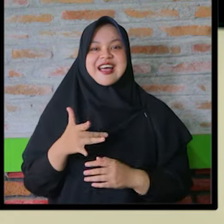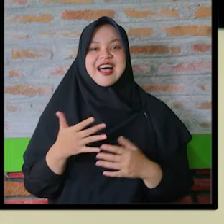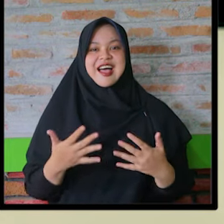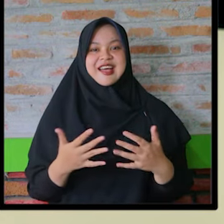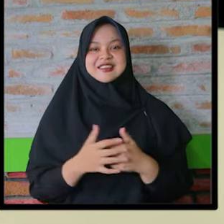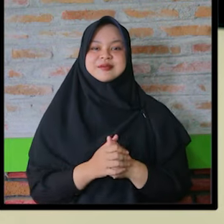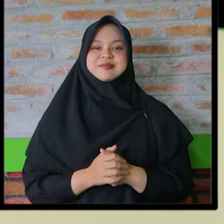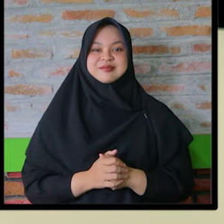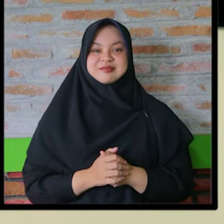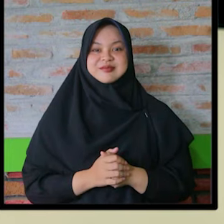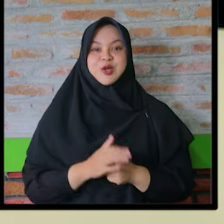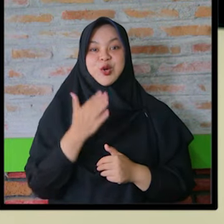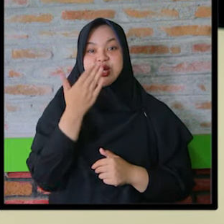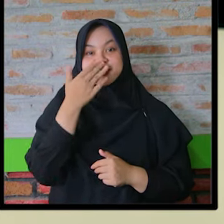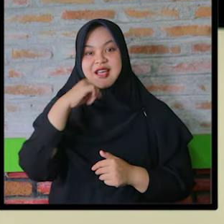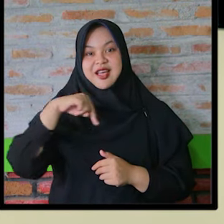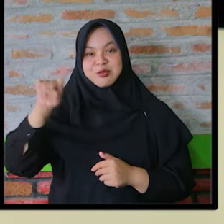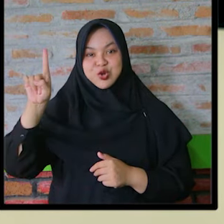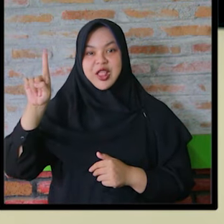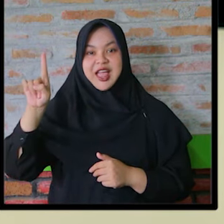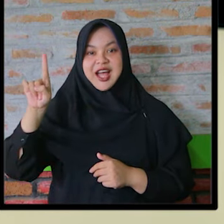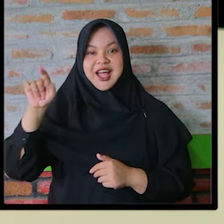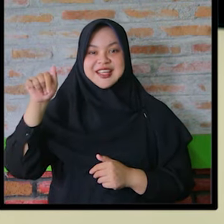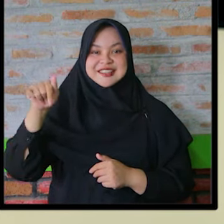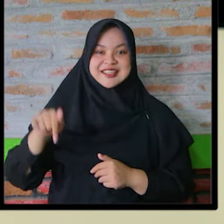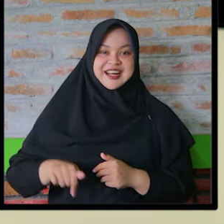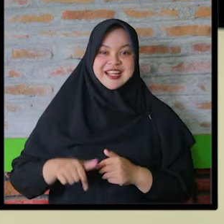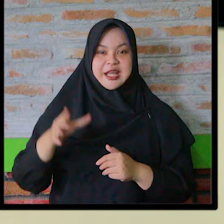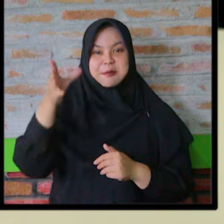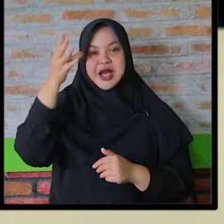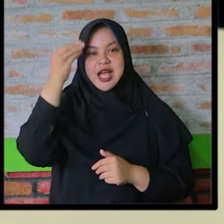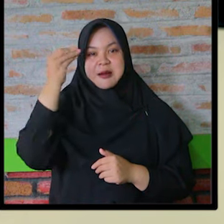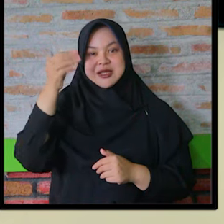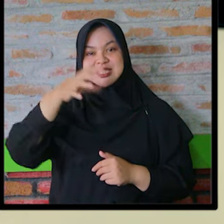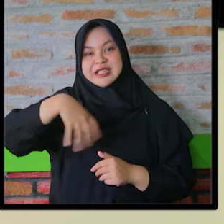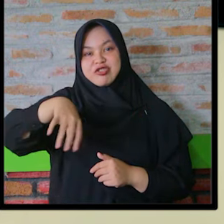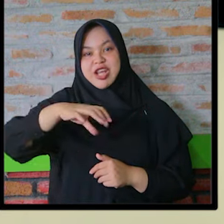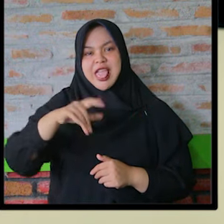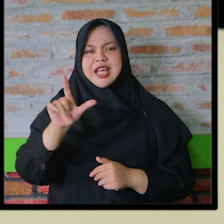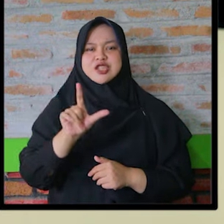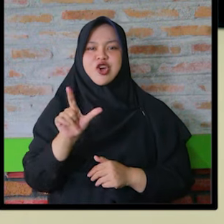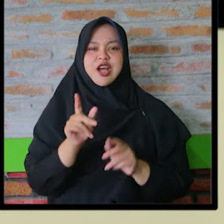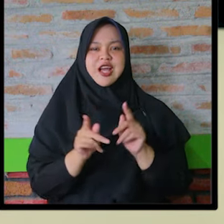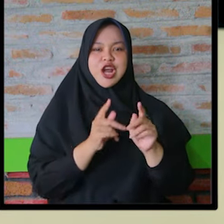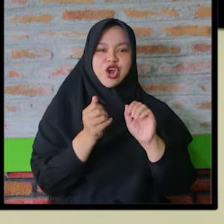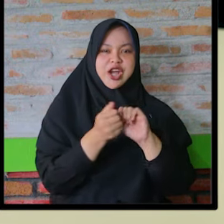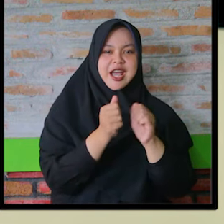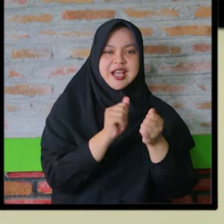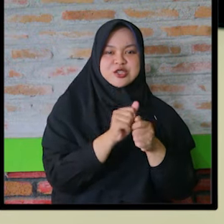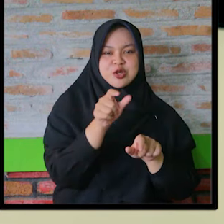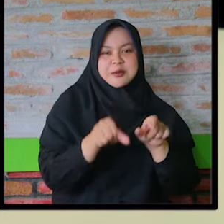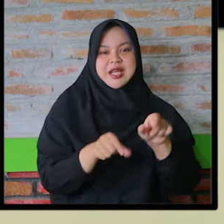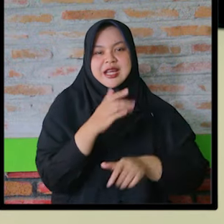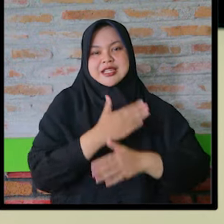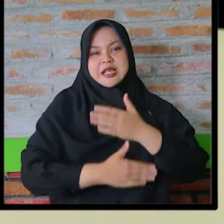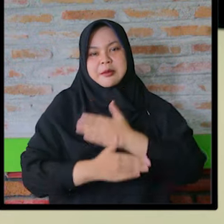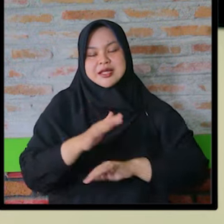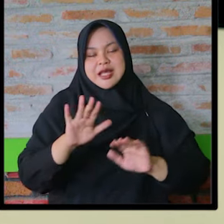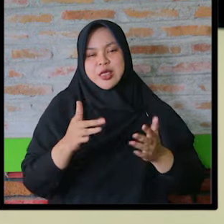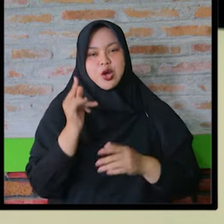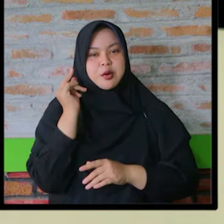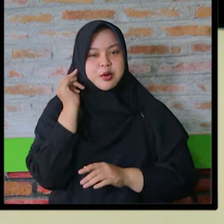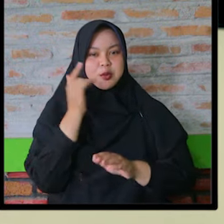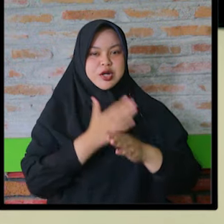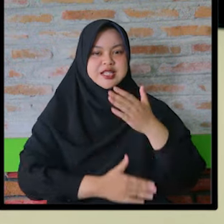kemudian Alhamdulillah sekarang ee yang kami pahami di Surakarta kalau ada kasus penyandang disabilitas atau perempuan